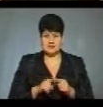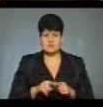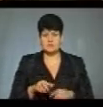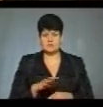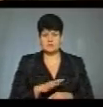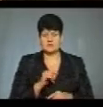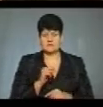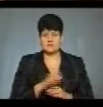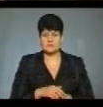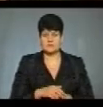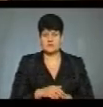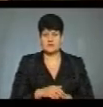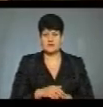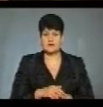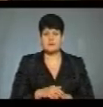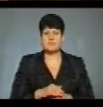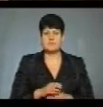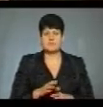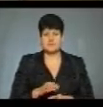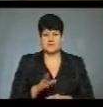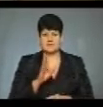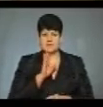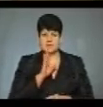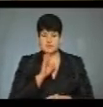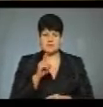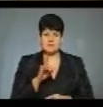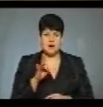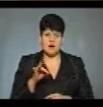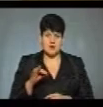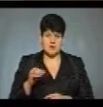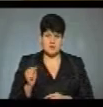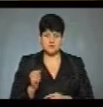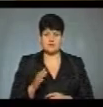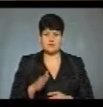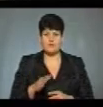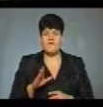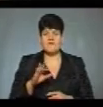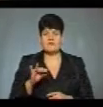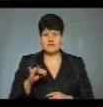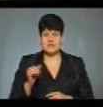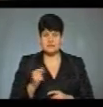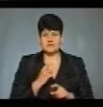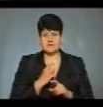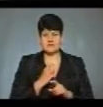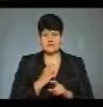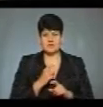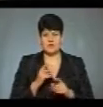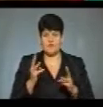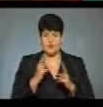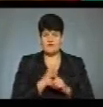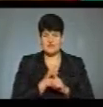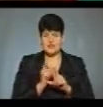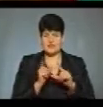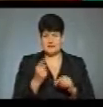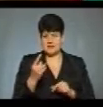відбувалися. Сеньорка-прихильниця з Бараської станиці «Пласт» Оксана Горбач по вифлеємський вогонь до Відня їздила вперше. Вона